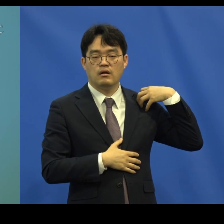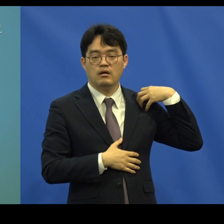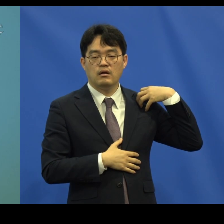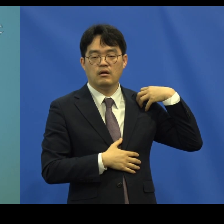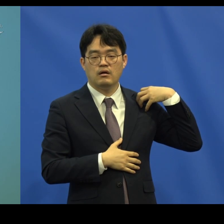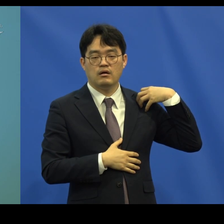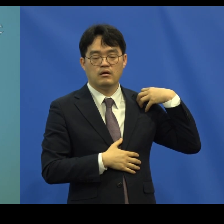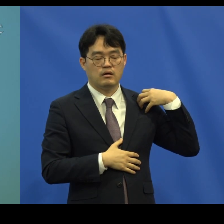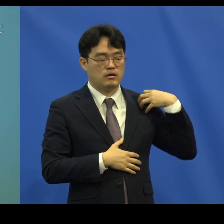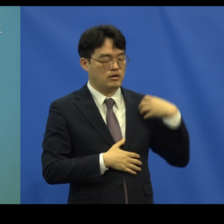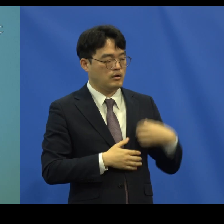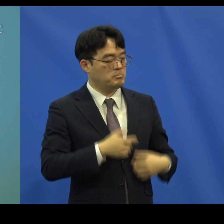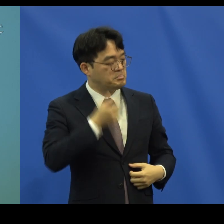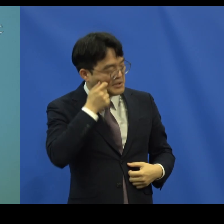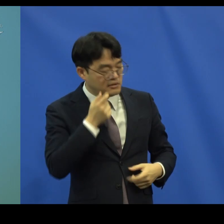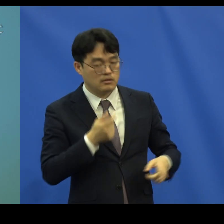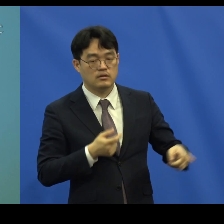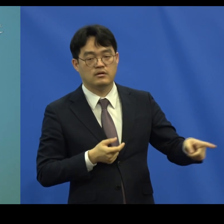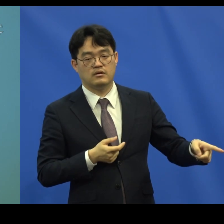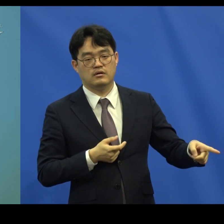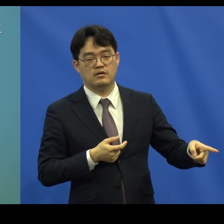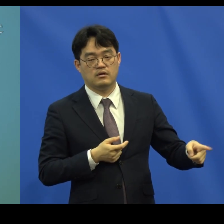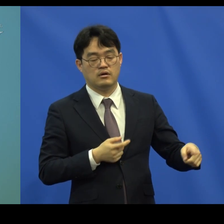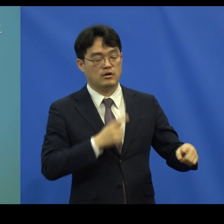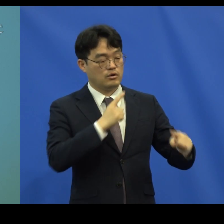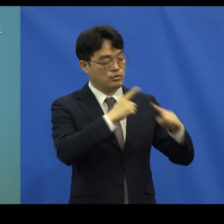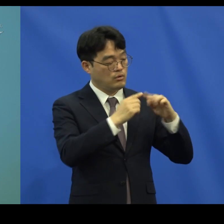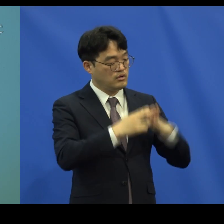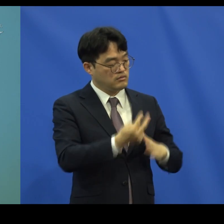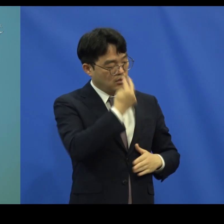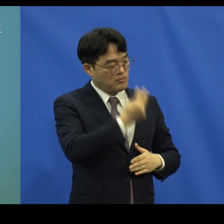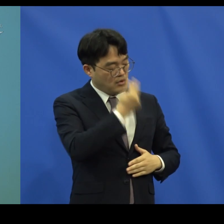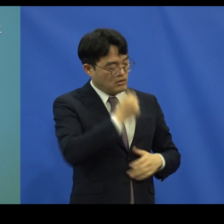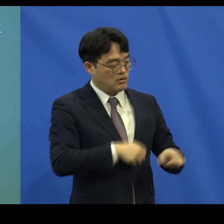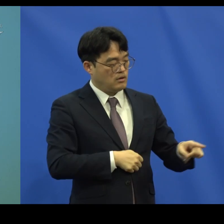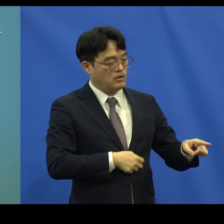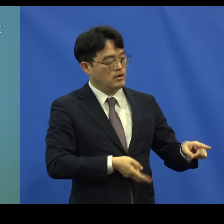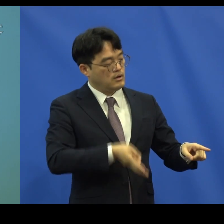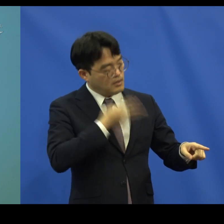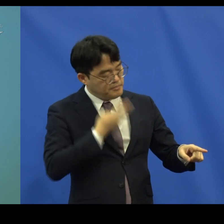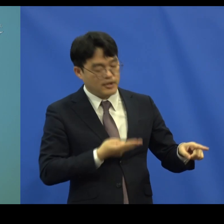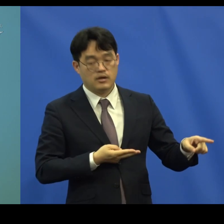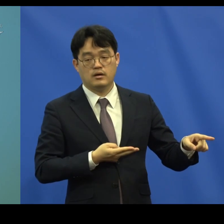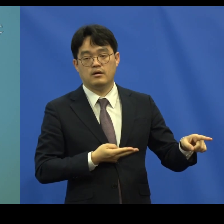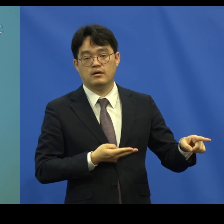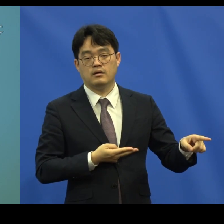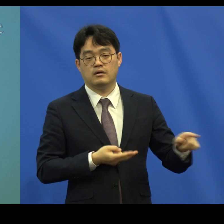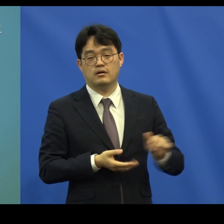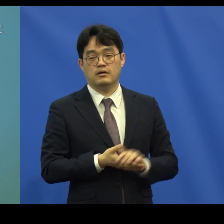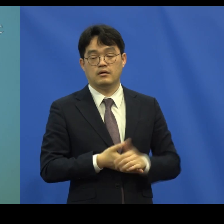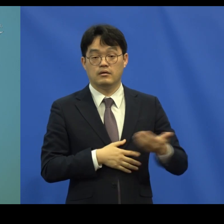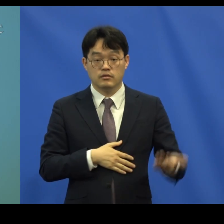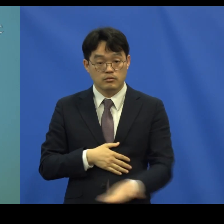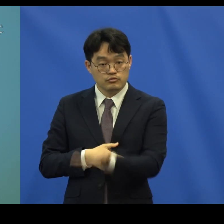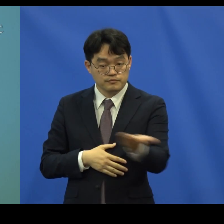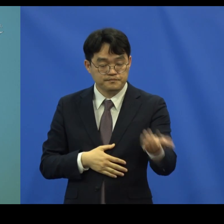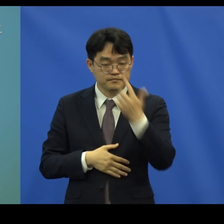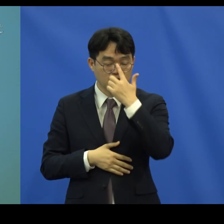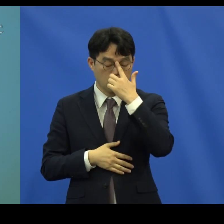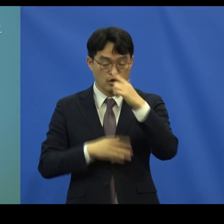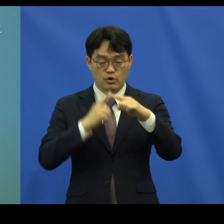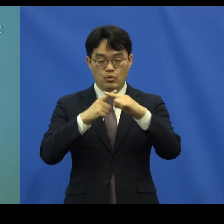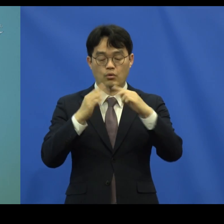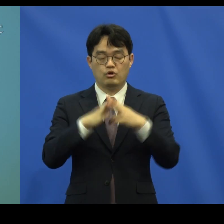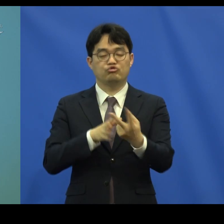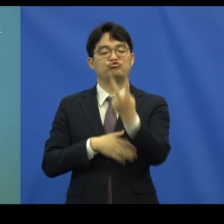여러분, 이 교회는 크게 두 가지가 있습니다. 하나는 가견적 교회, 하나는 불가견적 교회. 그러니까 눈에 보이는 교회,